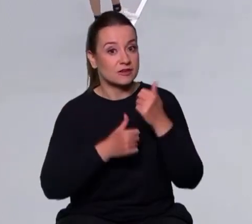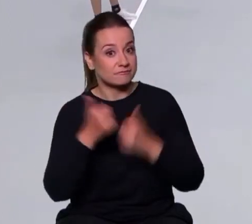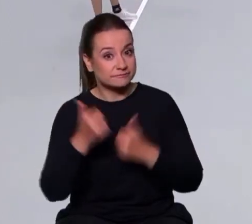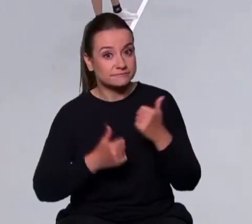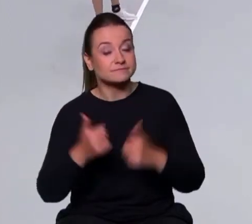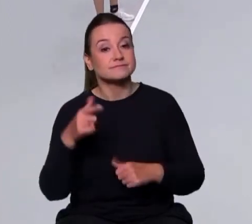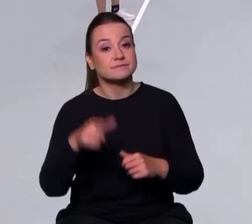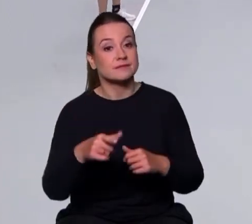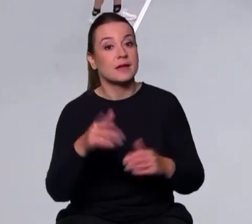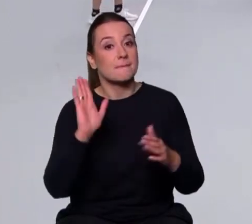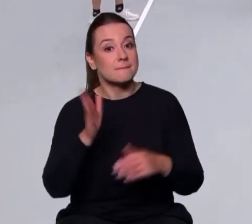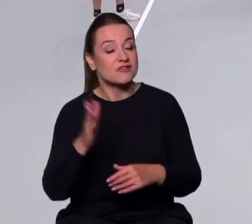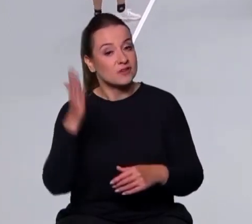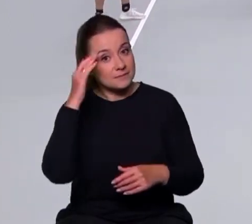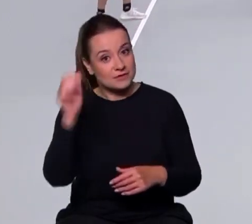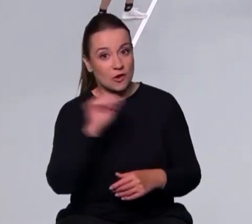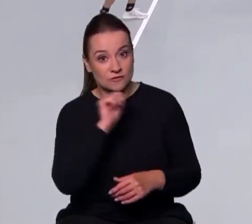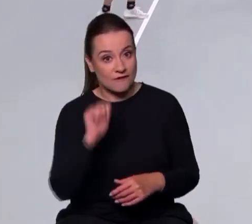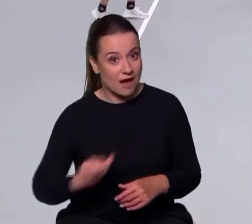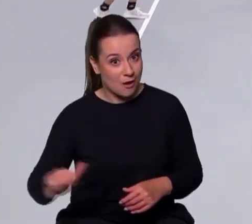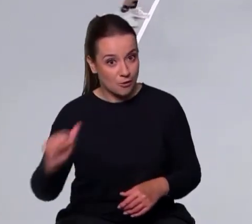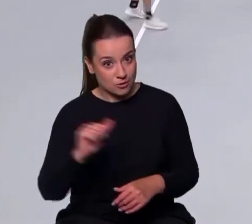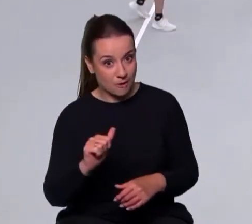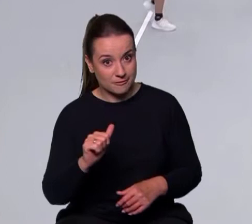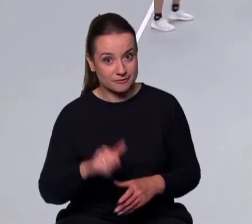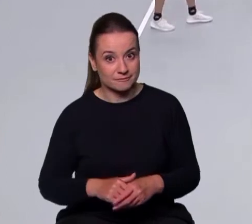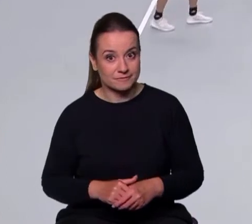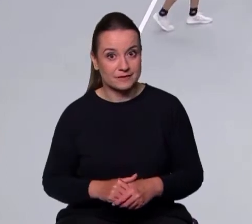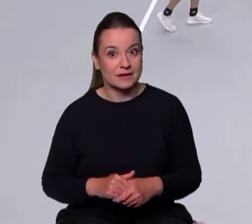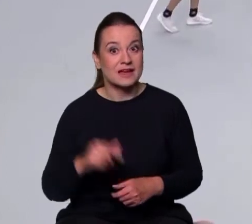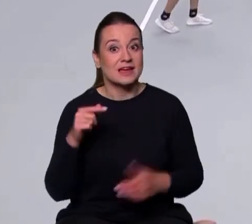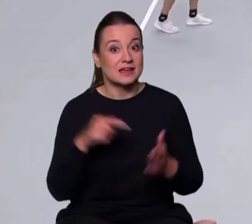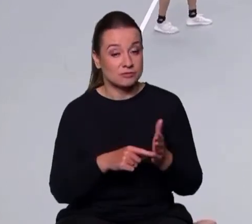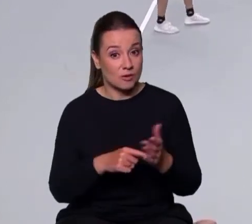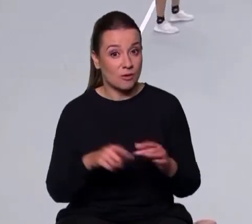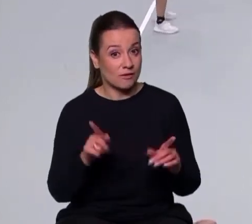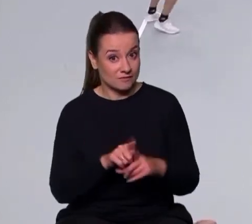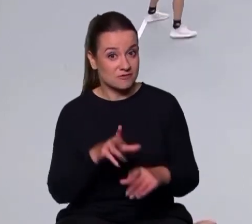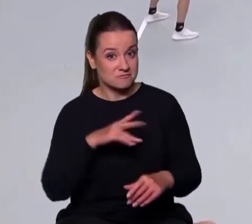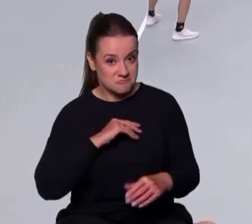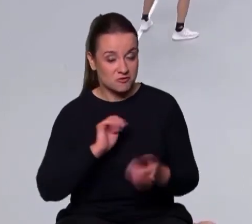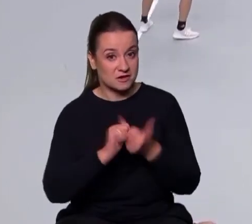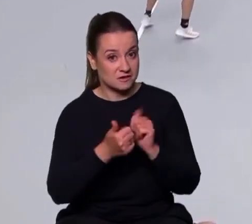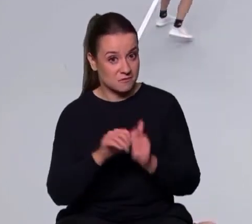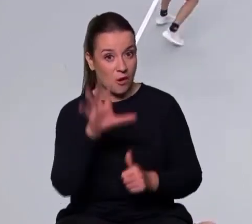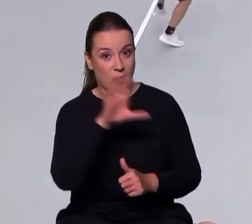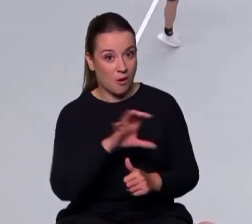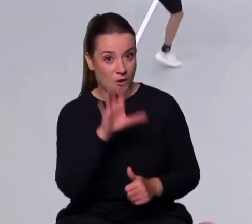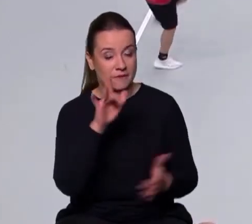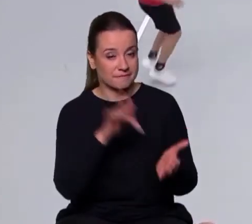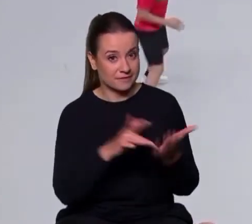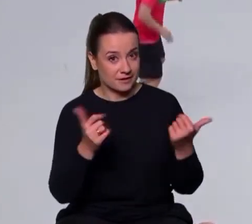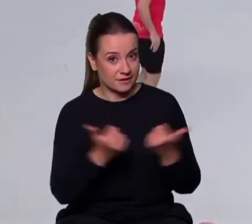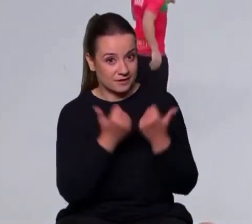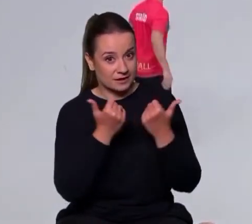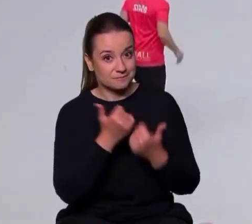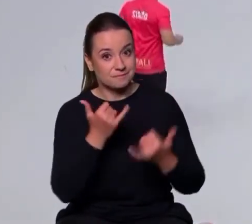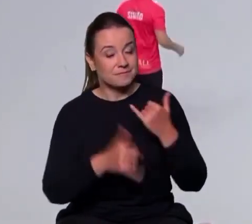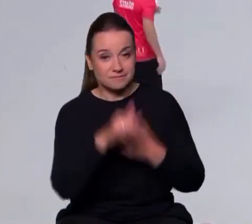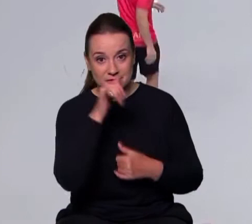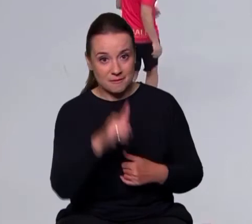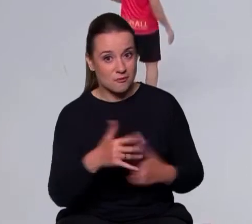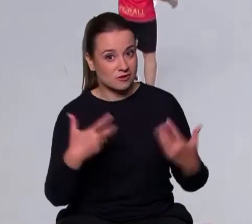rangę Mistrzostw Europy. No i tak jak wspomniałam, tą dyscyplinę też będzie można oglądać na rynku w Krakowie, a jeżeli ktoś nie będzie mógł